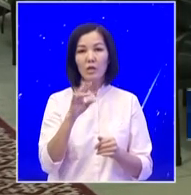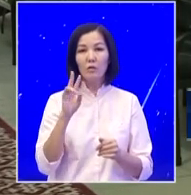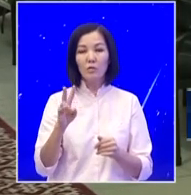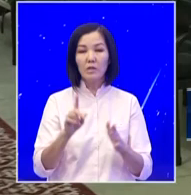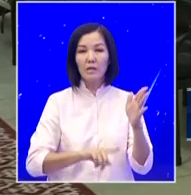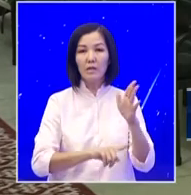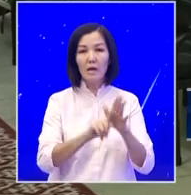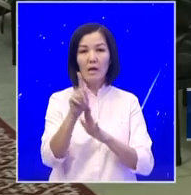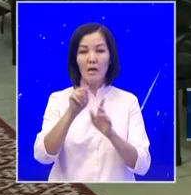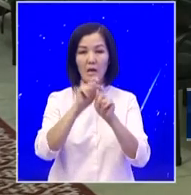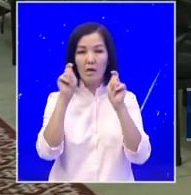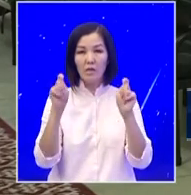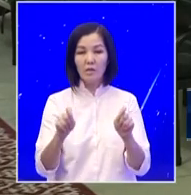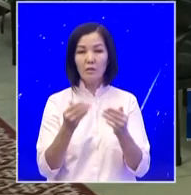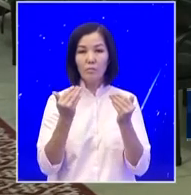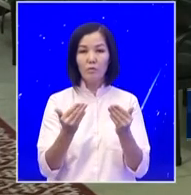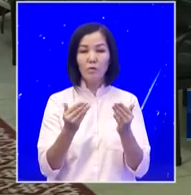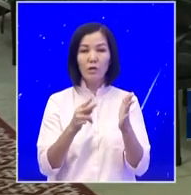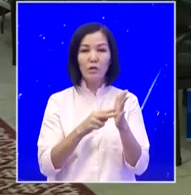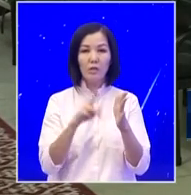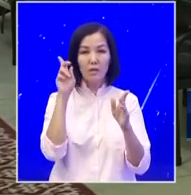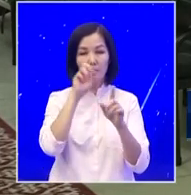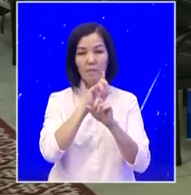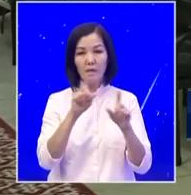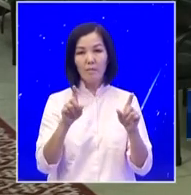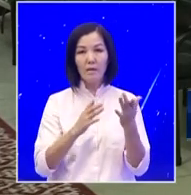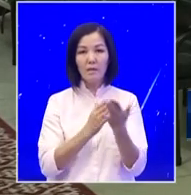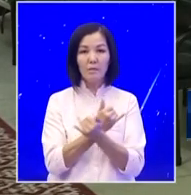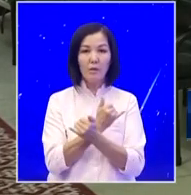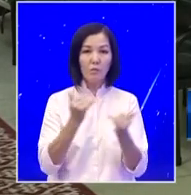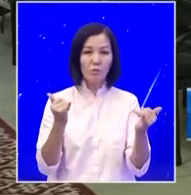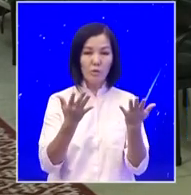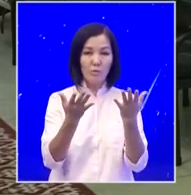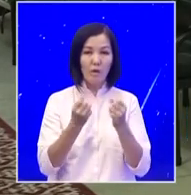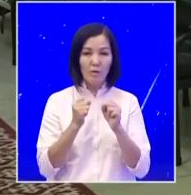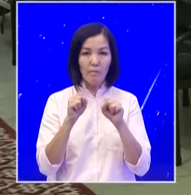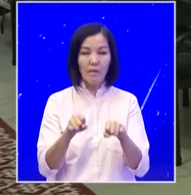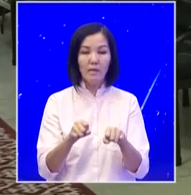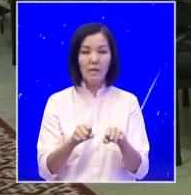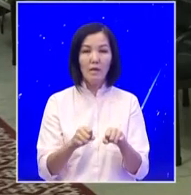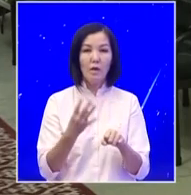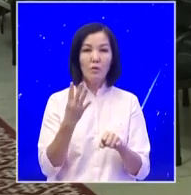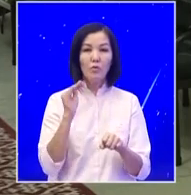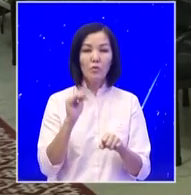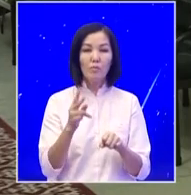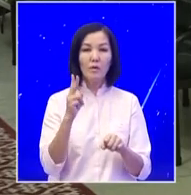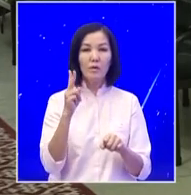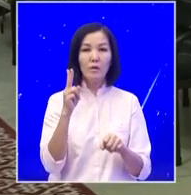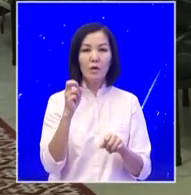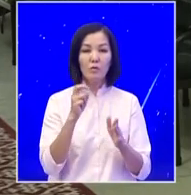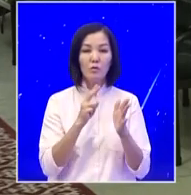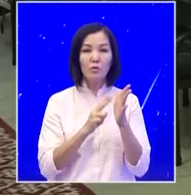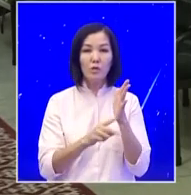7 мекеме бүгінгі күнге дейін мемлекеттік көрсетілетін қызметтерін 4271